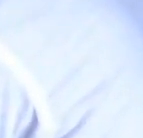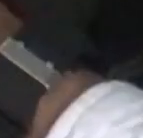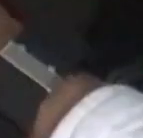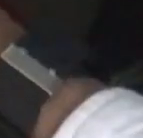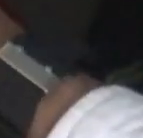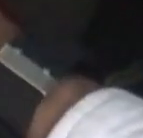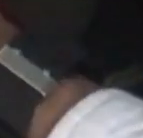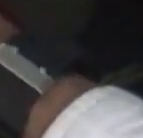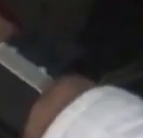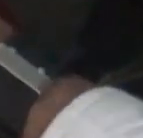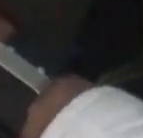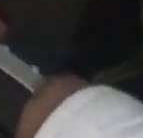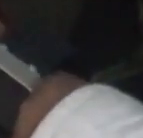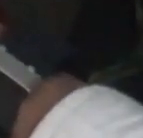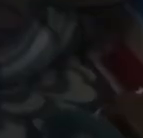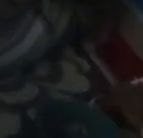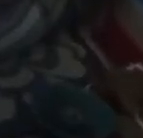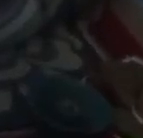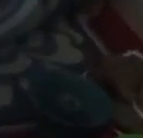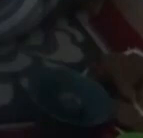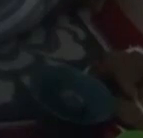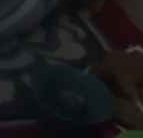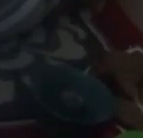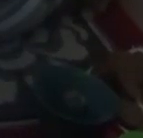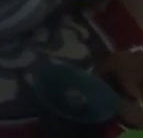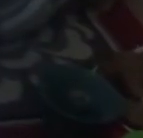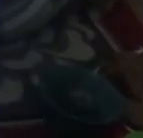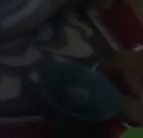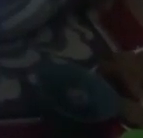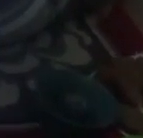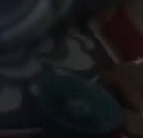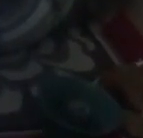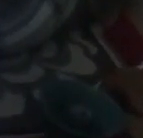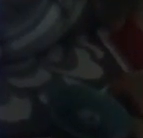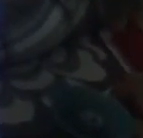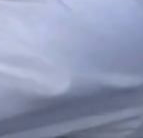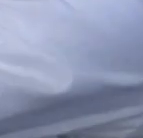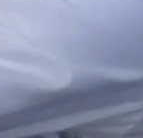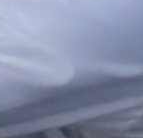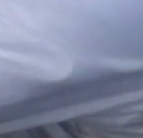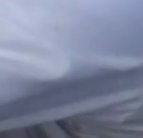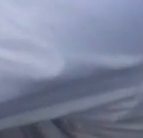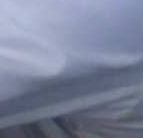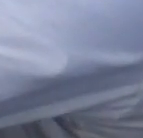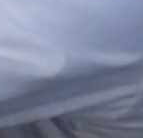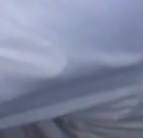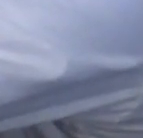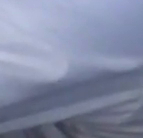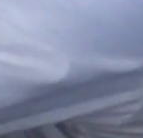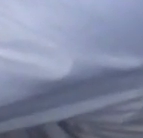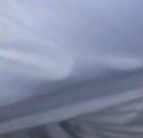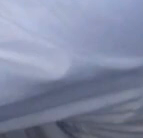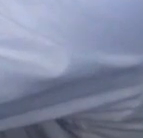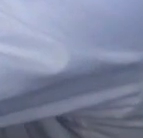wanita. Sedangkan resepsi pernikahan yang telah diatur beberapa bulan lalu terpaksa dibatalkan. Didin dan Nida menggelar akad nikah